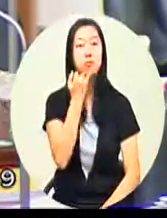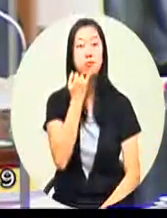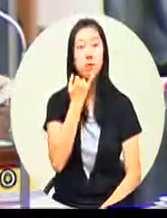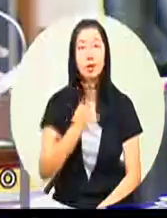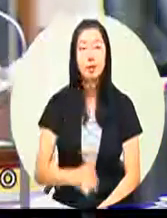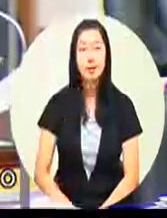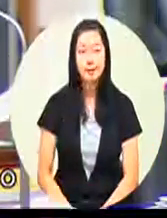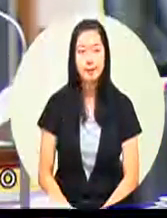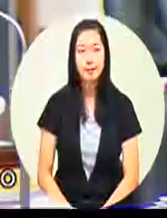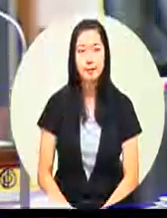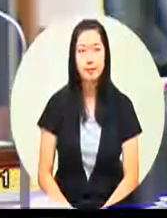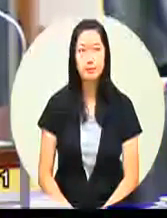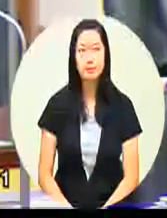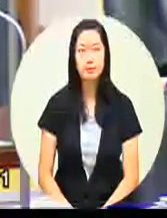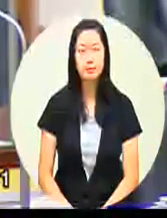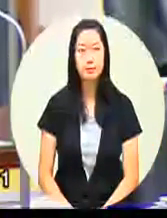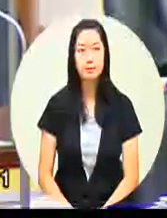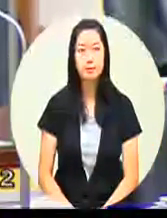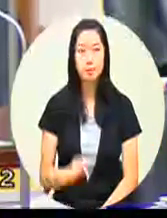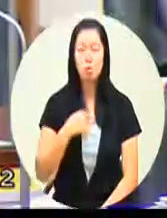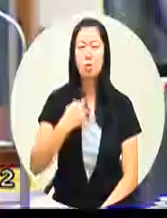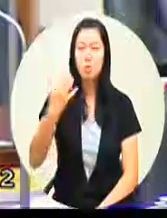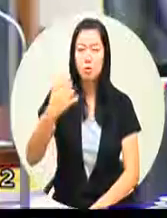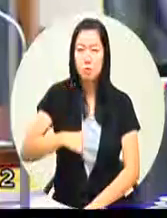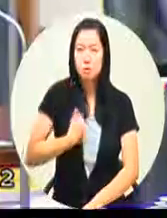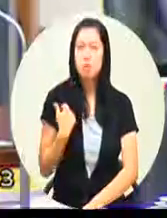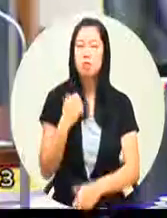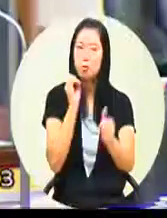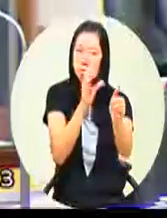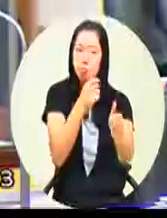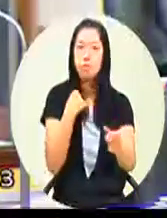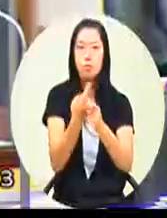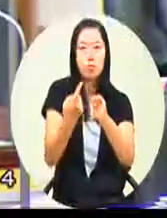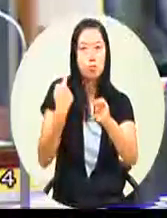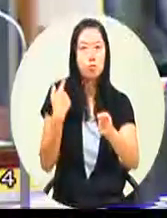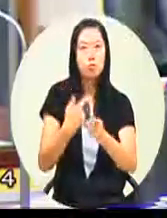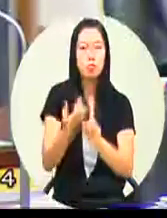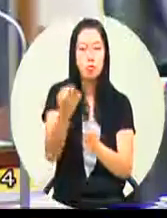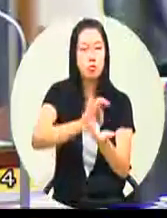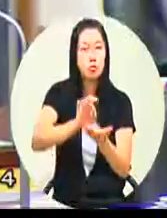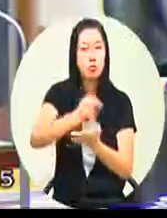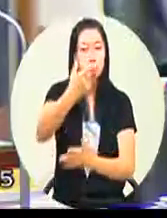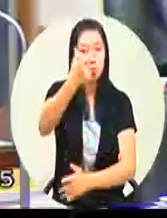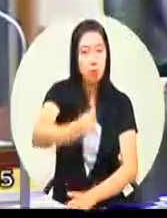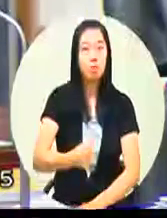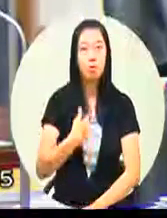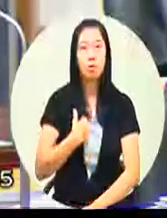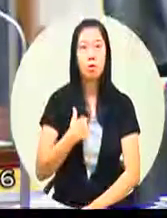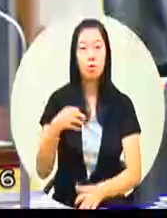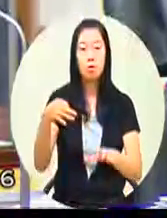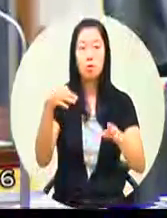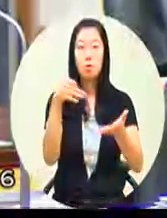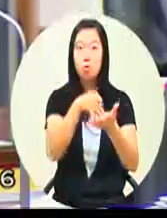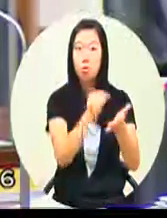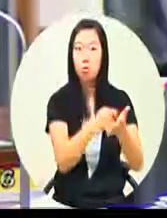么我明明一直讲说为什么去年七亿多就是没有排到我